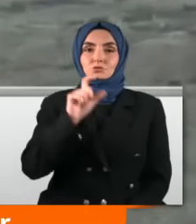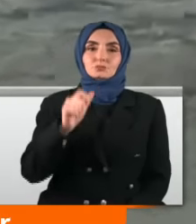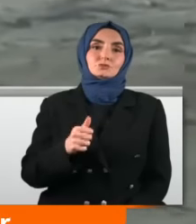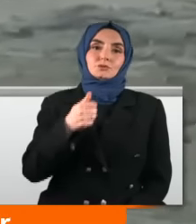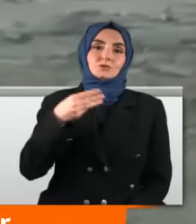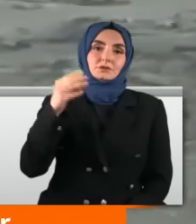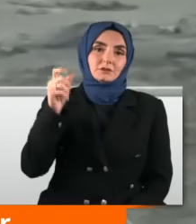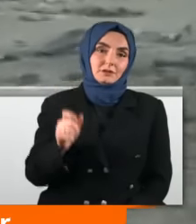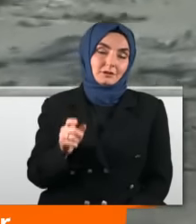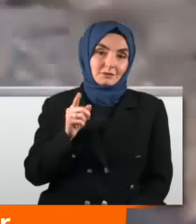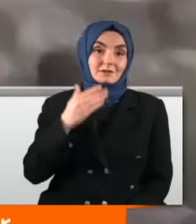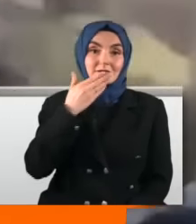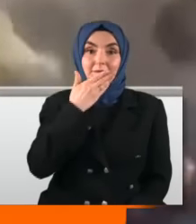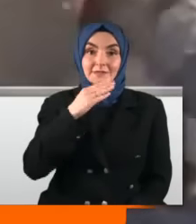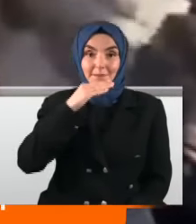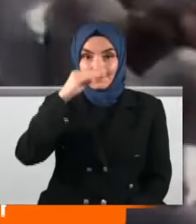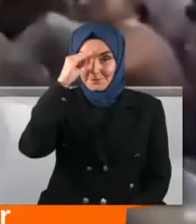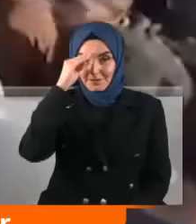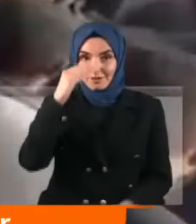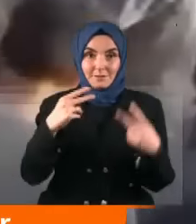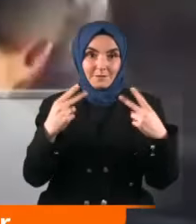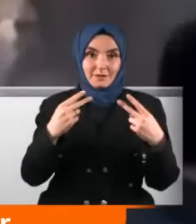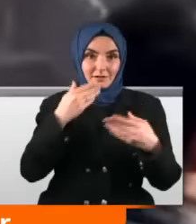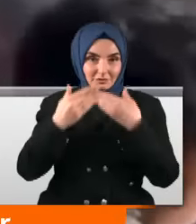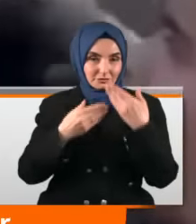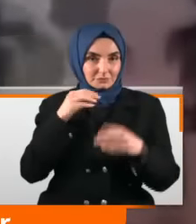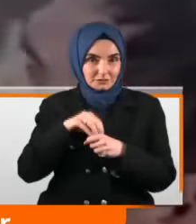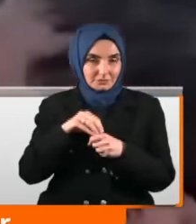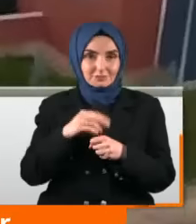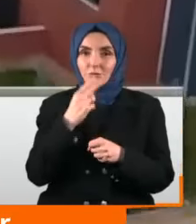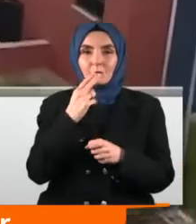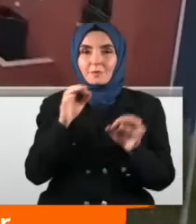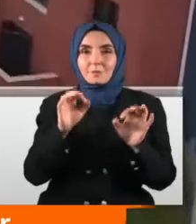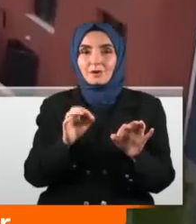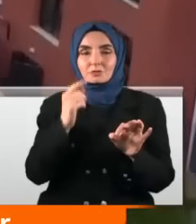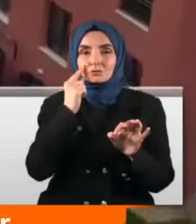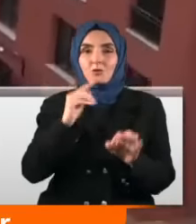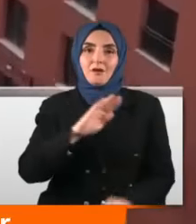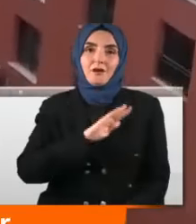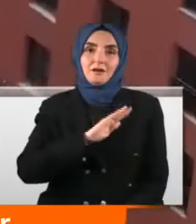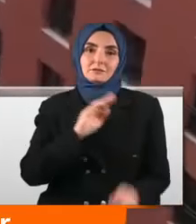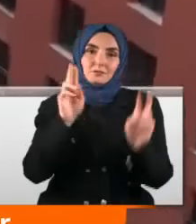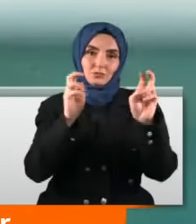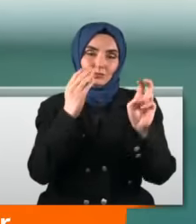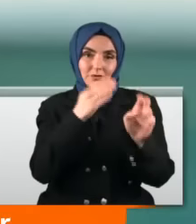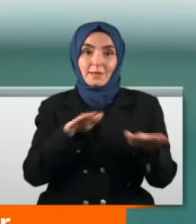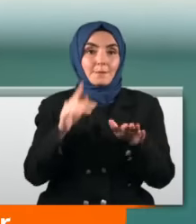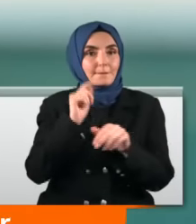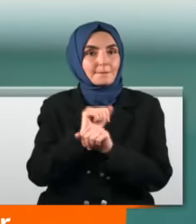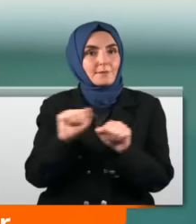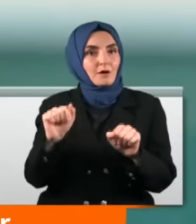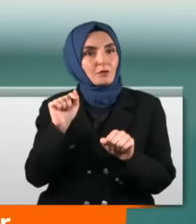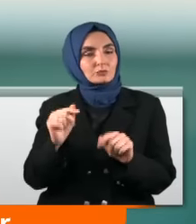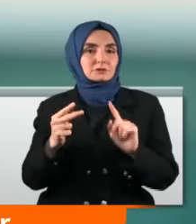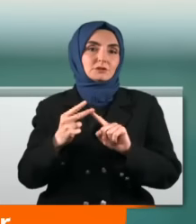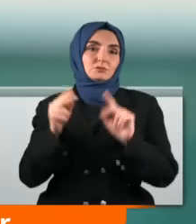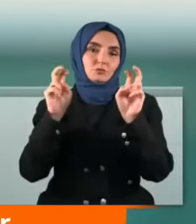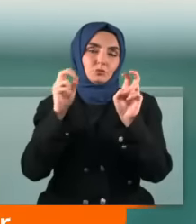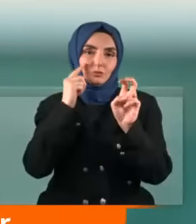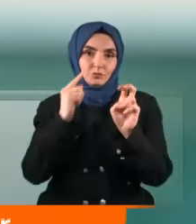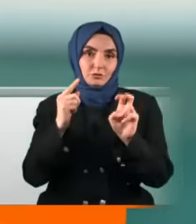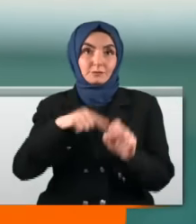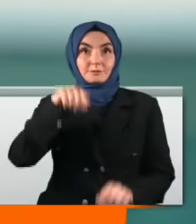Cumhurbaşkanı Erdoğan Ramazan Bayramı mesajında söze Gazze ile başladı, depremzedelerle devam etti. Gündemimizin ilk